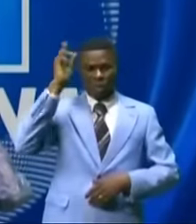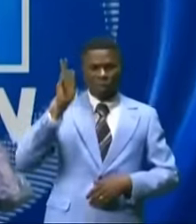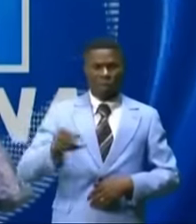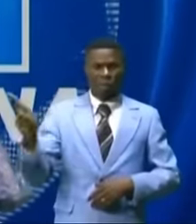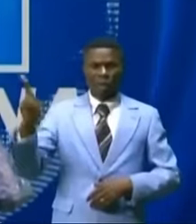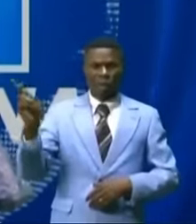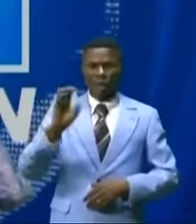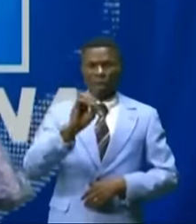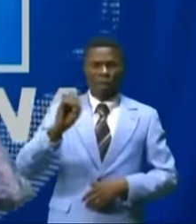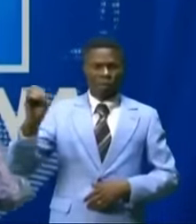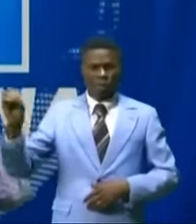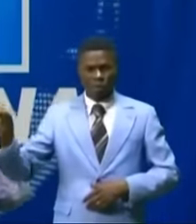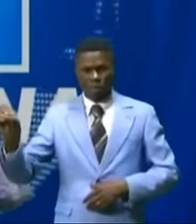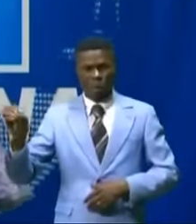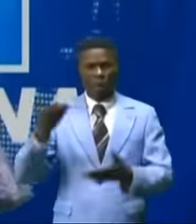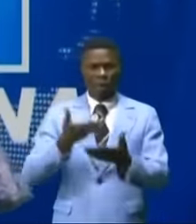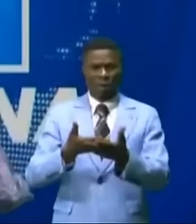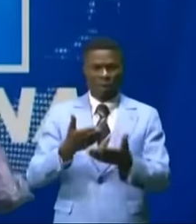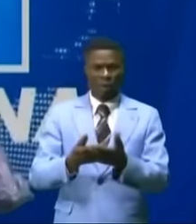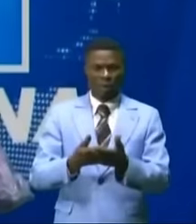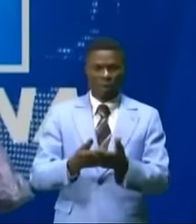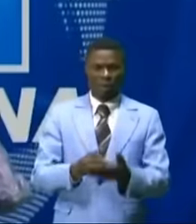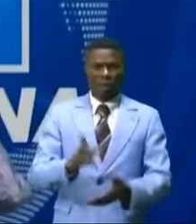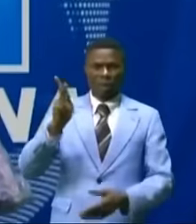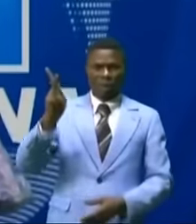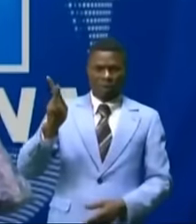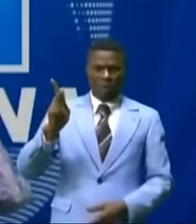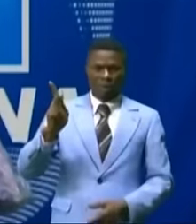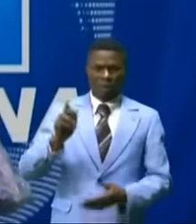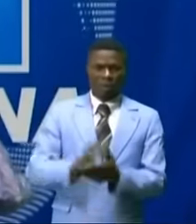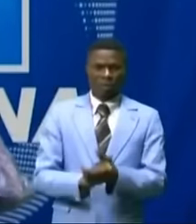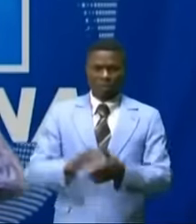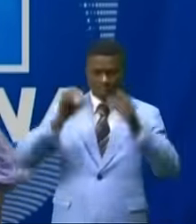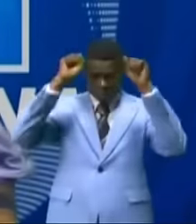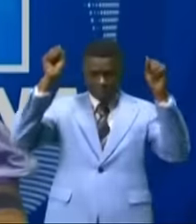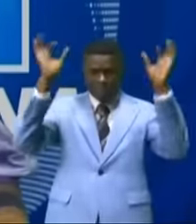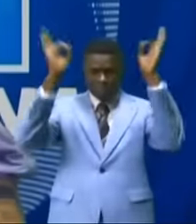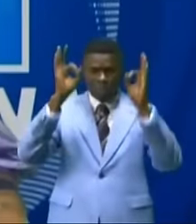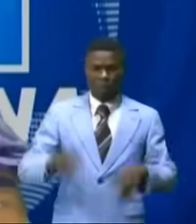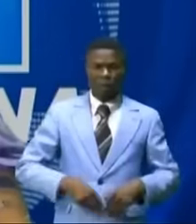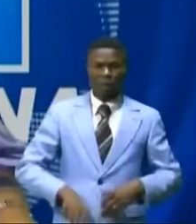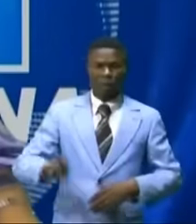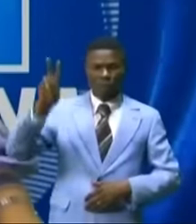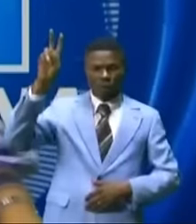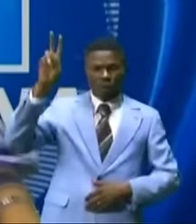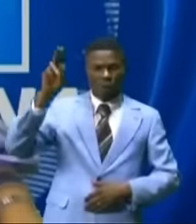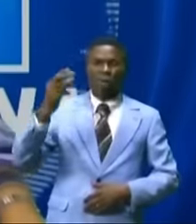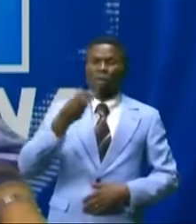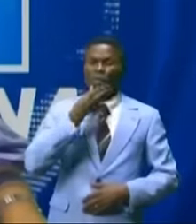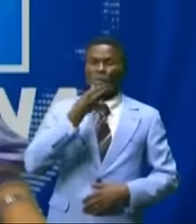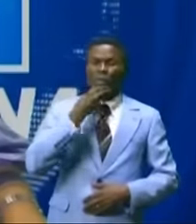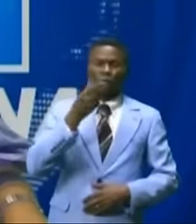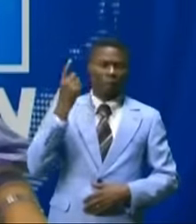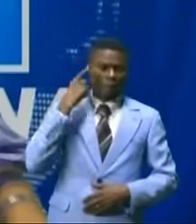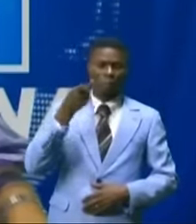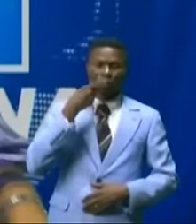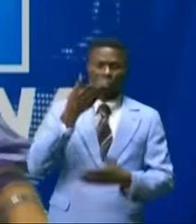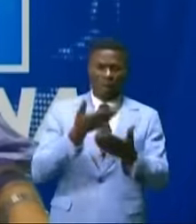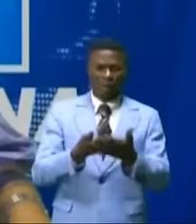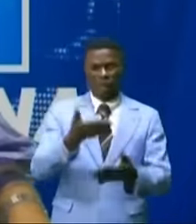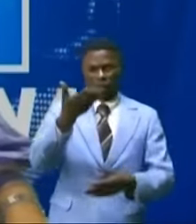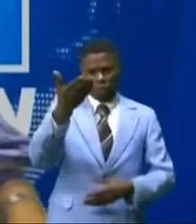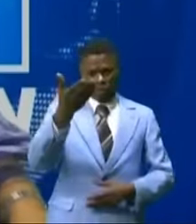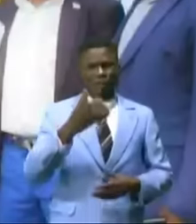Kasaï oriental. Il s'agit de Kapo Mweba, président fédéral de l'UDPS. Mbujimayi, on les écoute au micro de